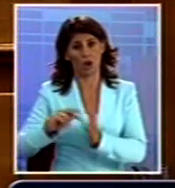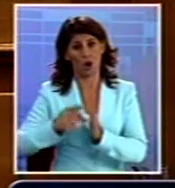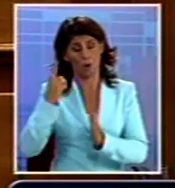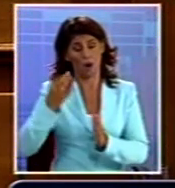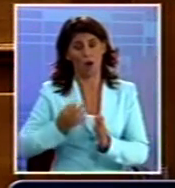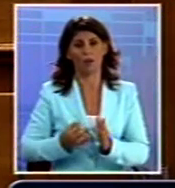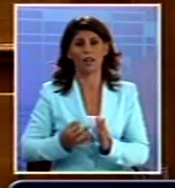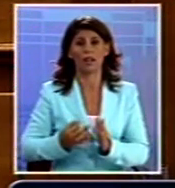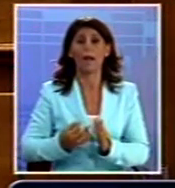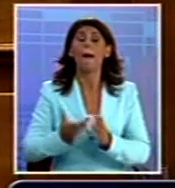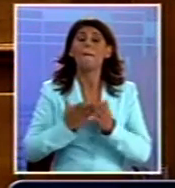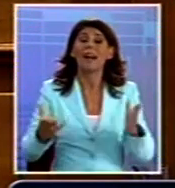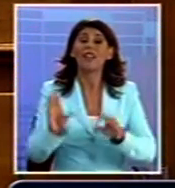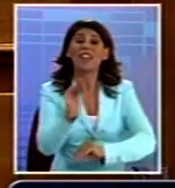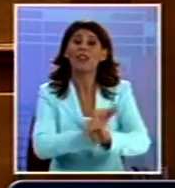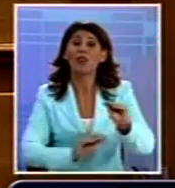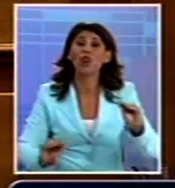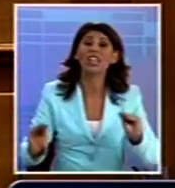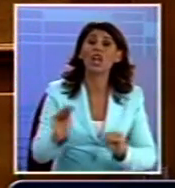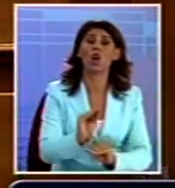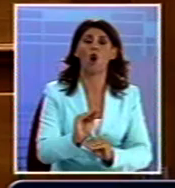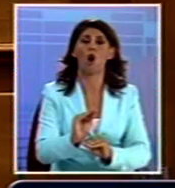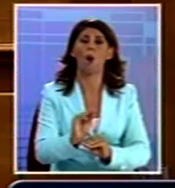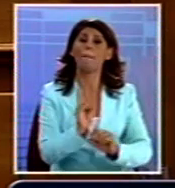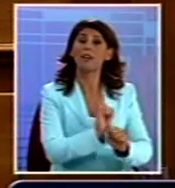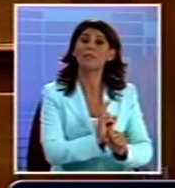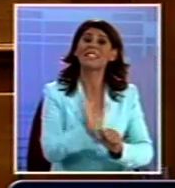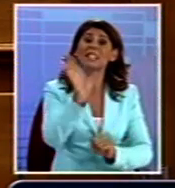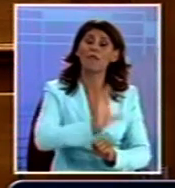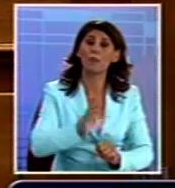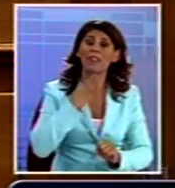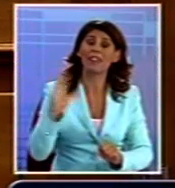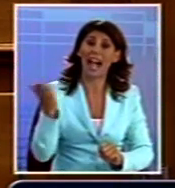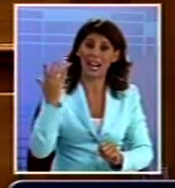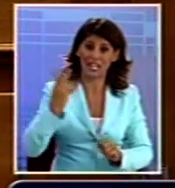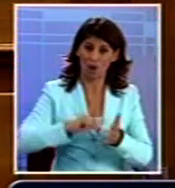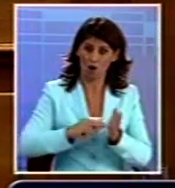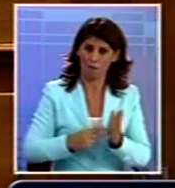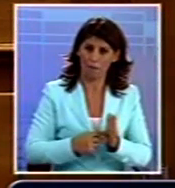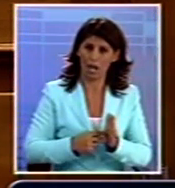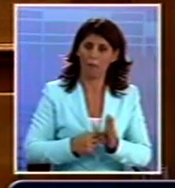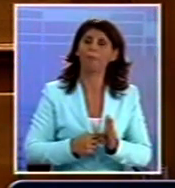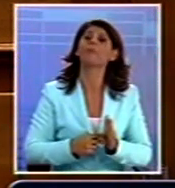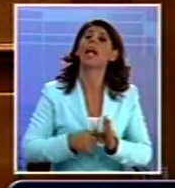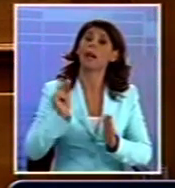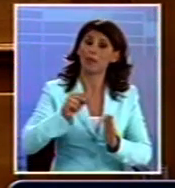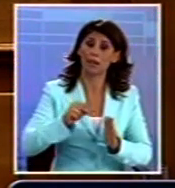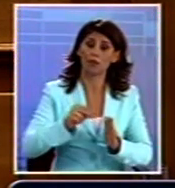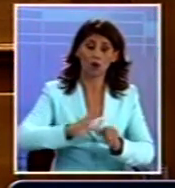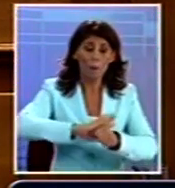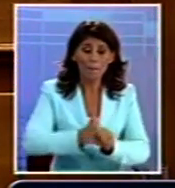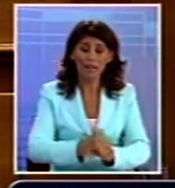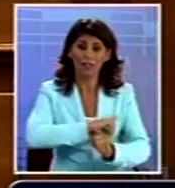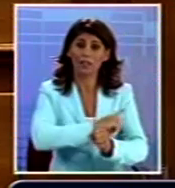διαρθρωτικό πλεώνασμα στην Ευρώπη. Διαρθρωτικό. Δηλαδή αν η οικονομία μας αξιοποίηση το πλήρες δυναμικό